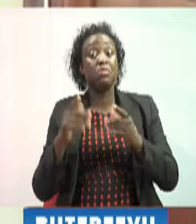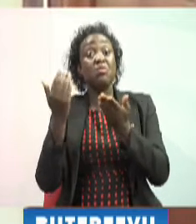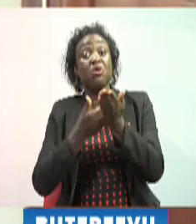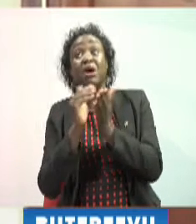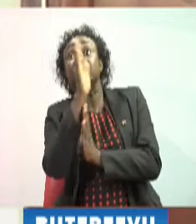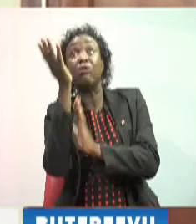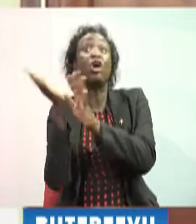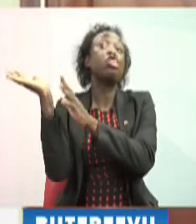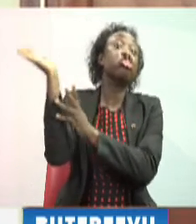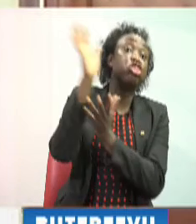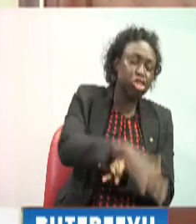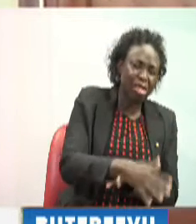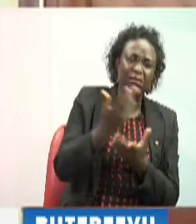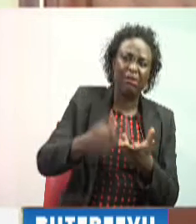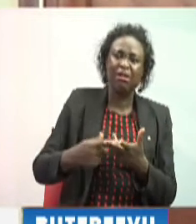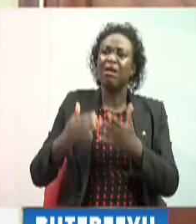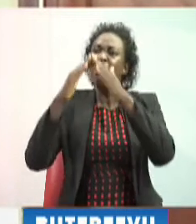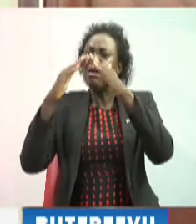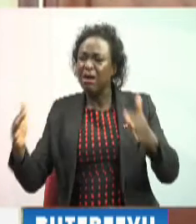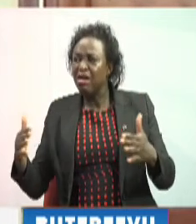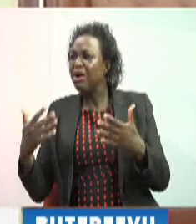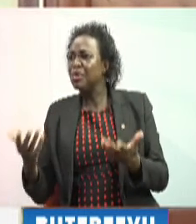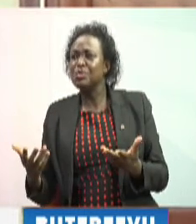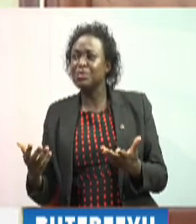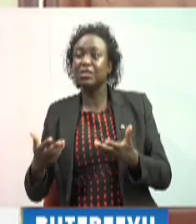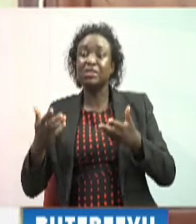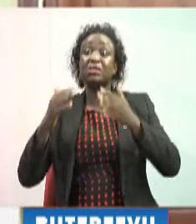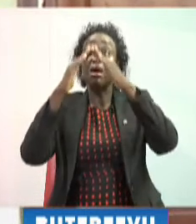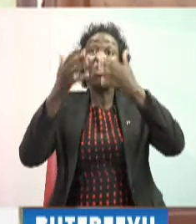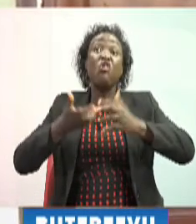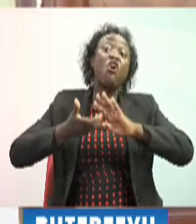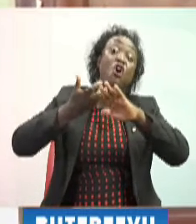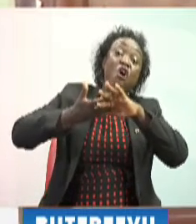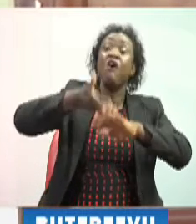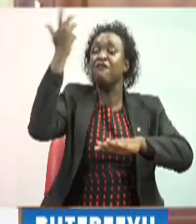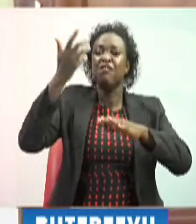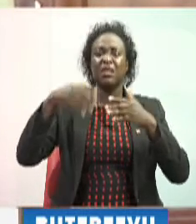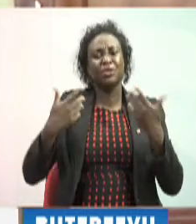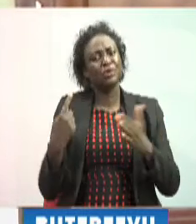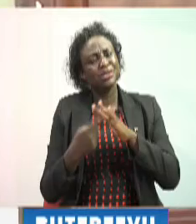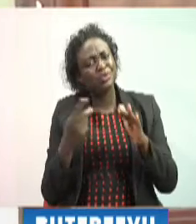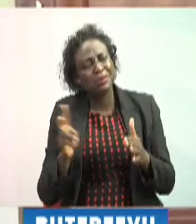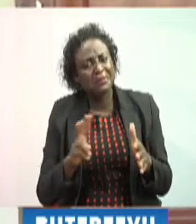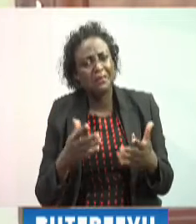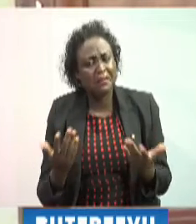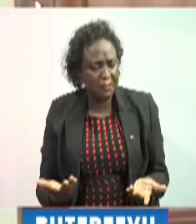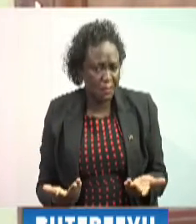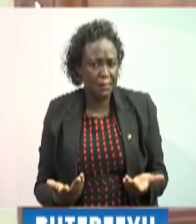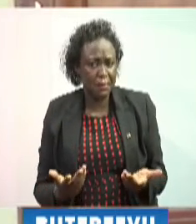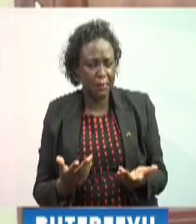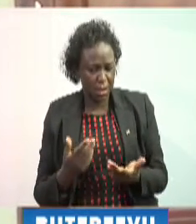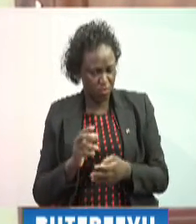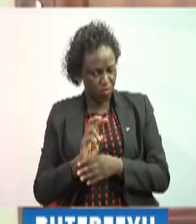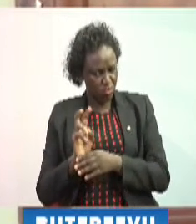ttaka amayumba obusolya buvuddeko kadembera ngeyo ogwokugyetegereza